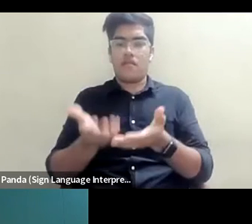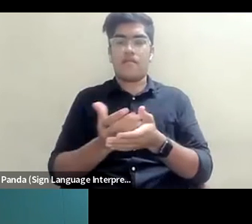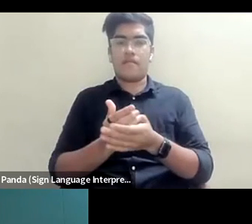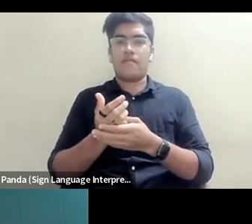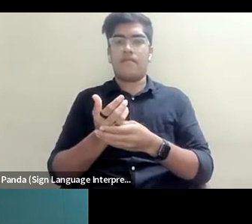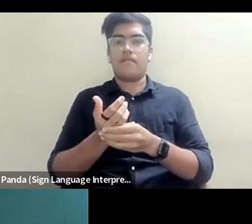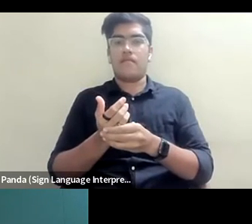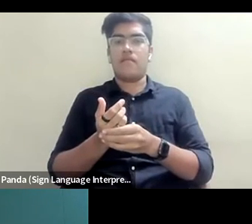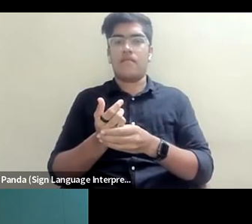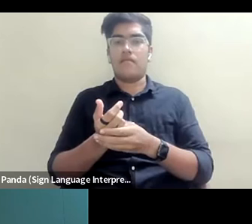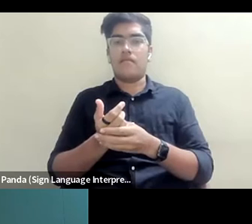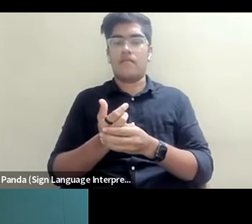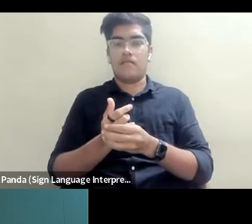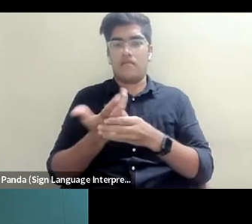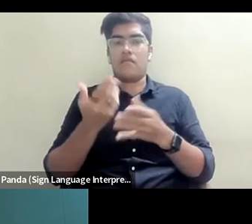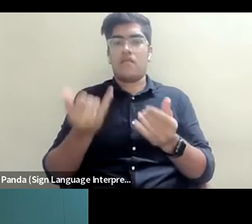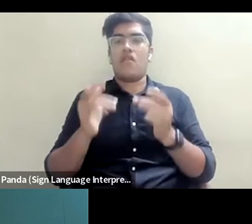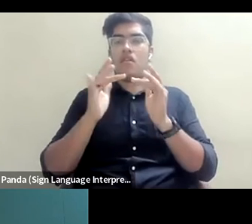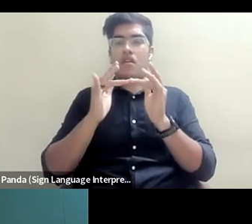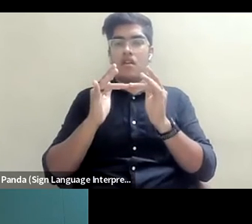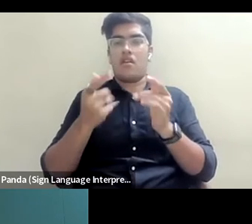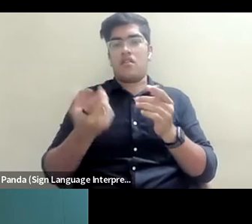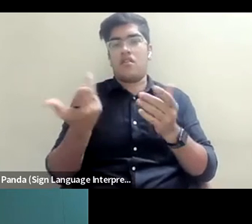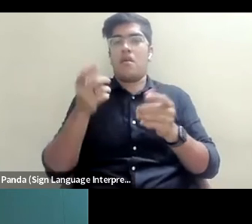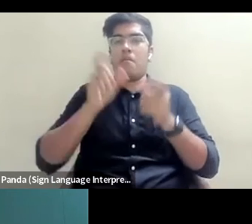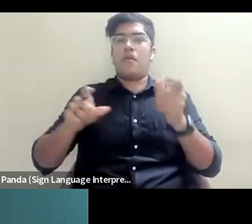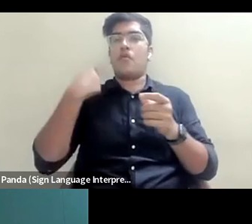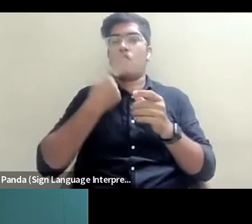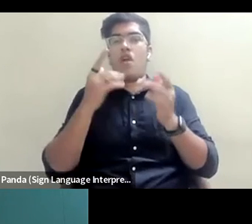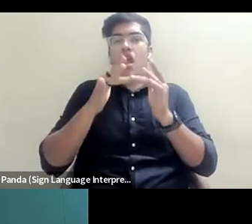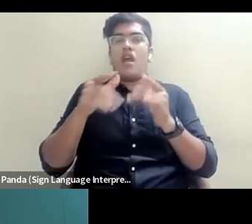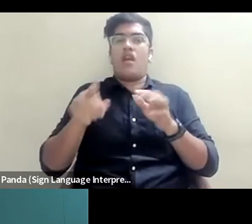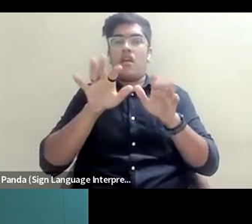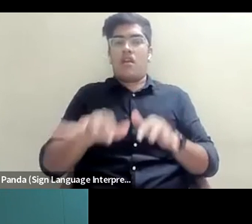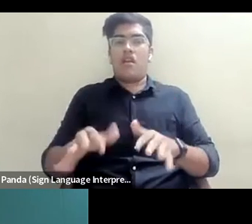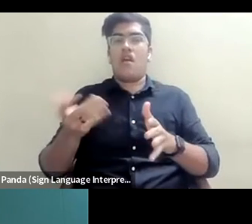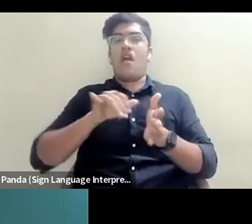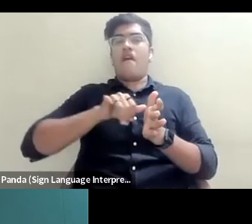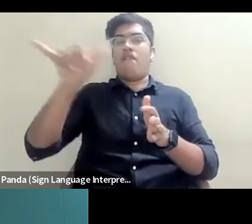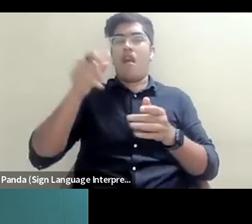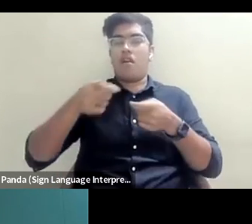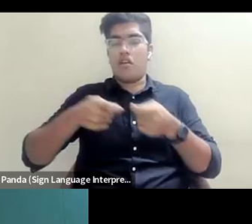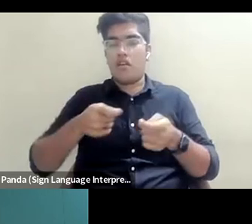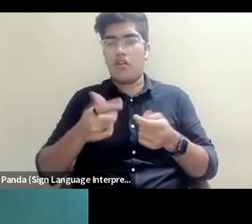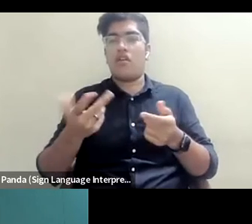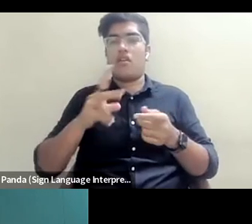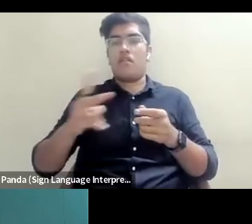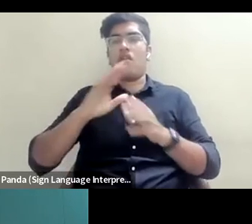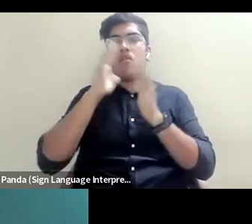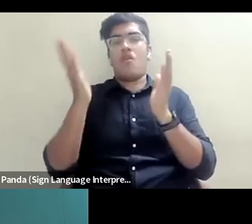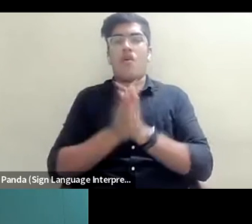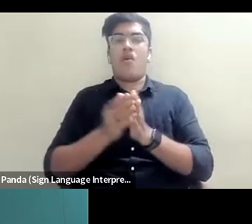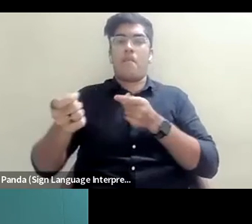इंटरनेट। हाँ इंटरनेट, अभी बराबर, वो नेट पे बैठे हैं भाई, वो जेट पे बैठे हैं भाई, जो नेट पे बैठे हुए जेट पे बैठे